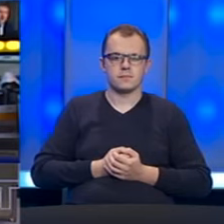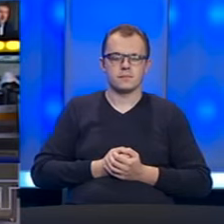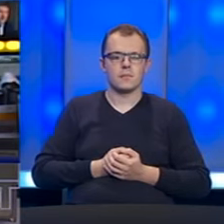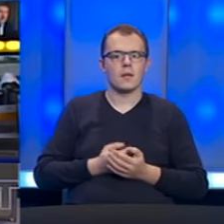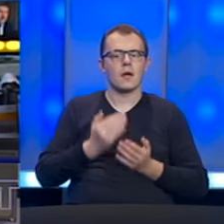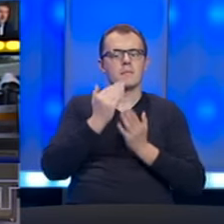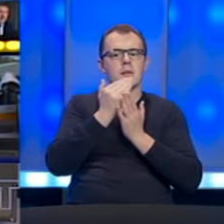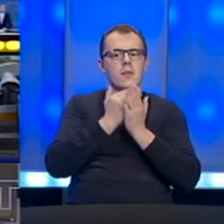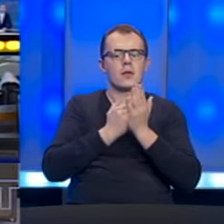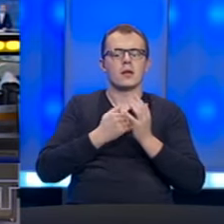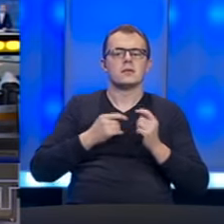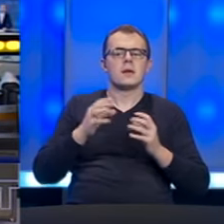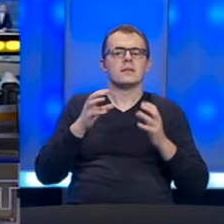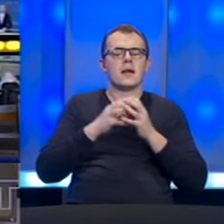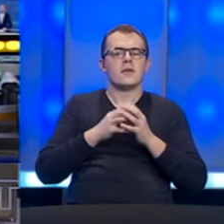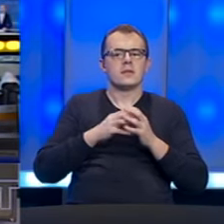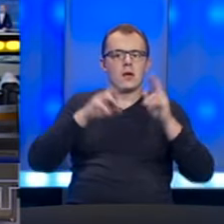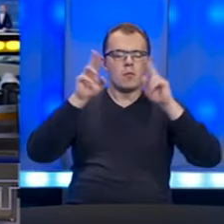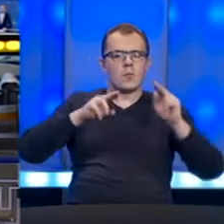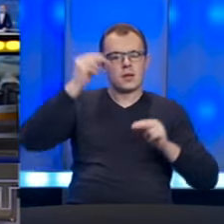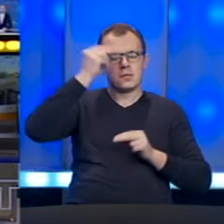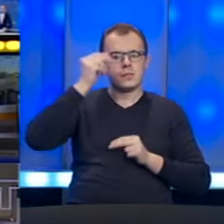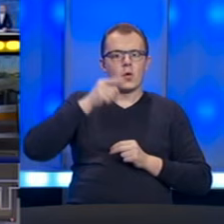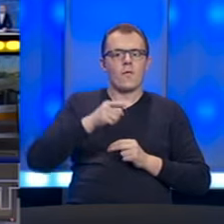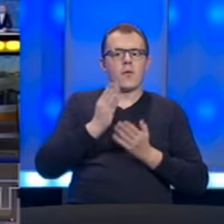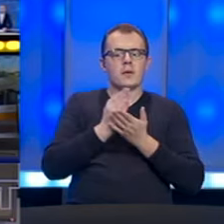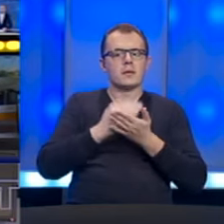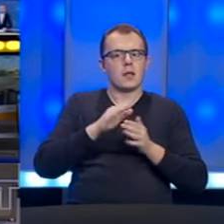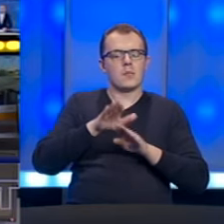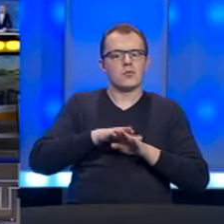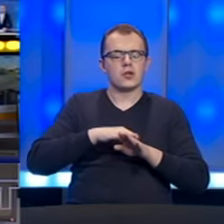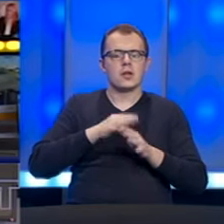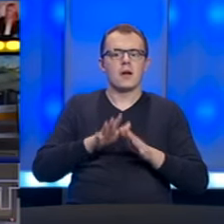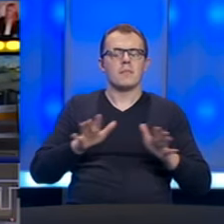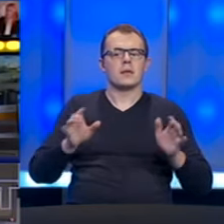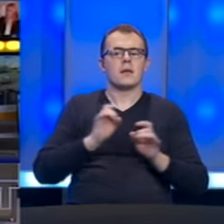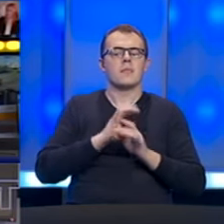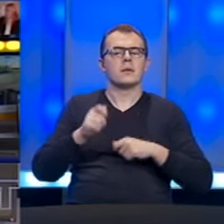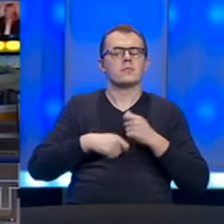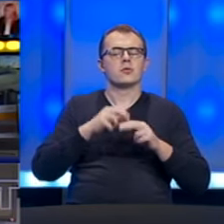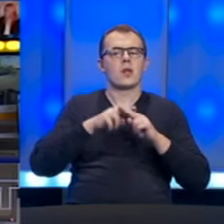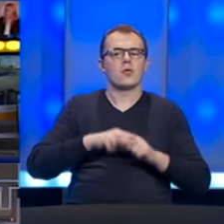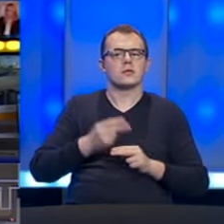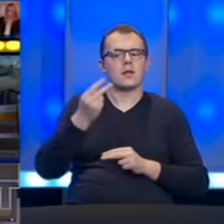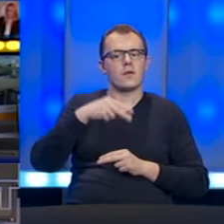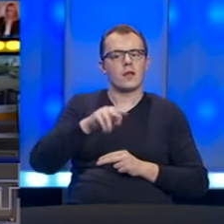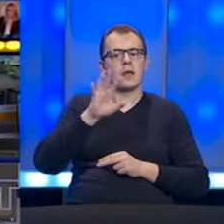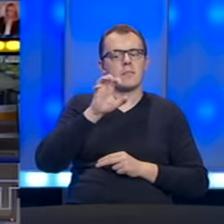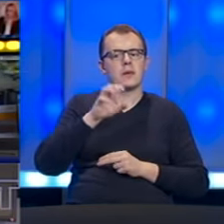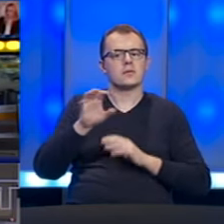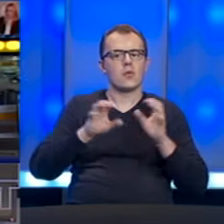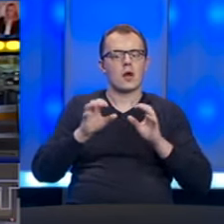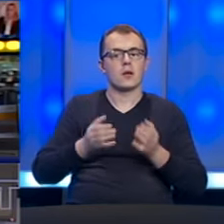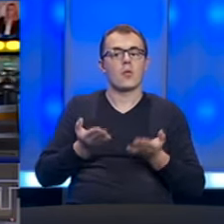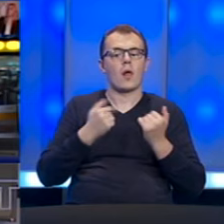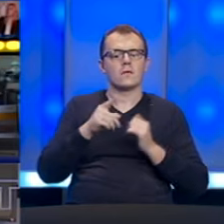Prema podacima Saveza sindikata Republike Srpske, u ovom entitetu je od početka pandemije bez posla ostalo 2500 radnika. Uglavnom